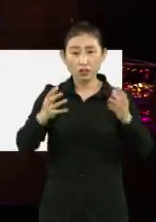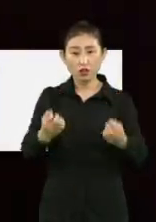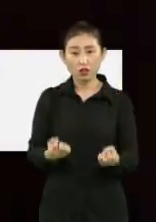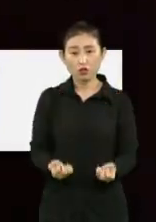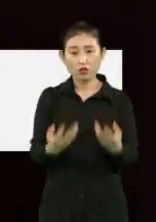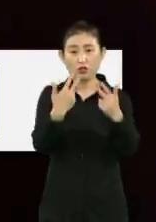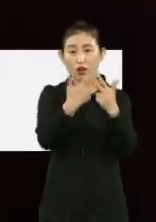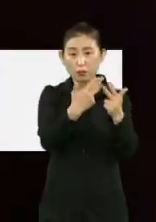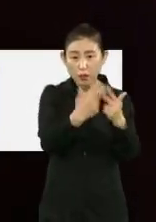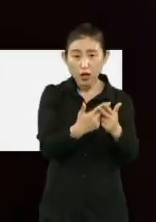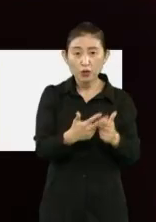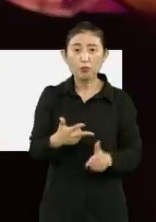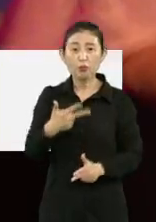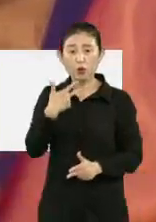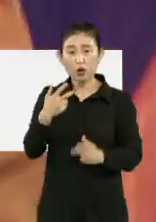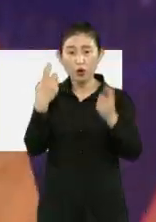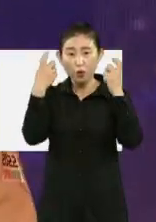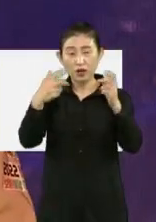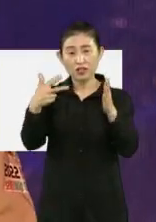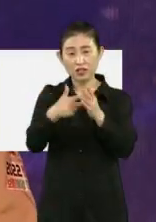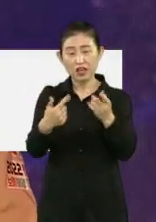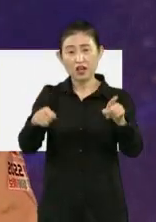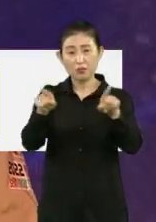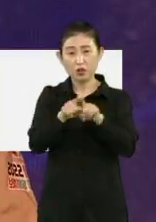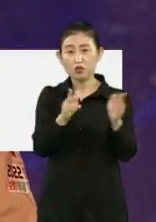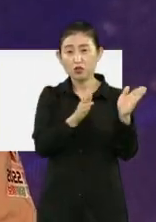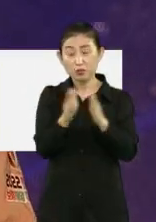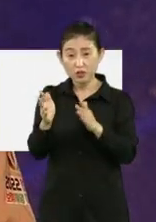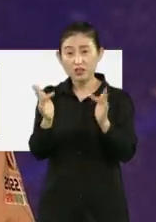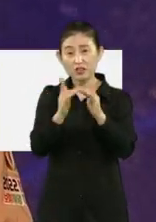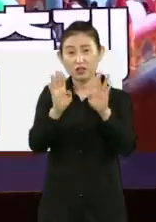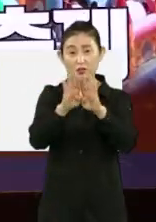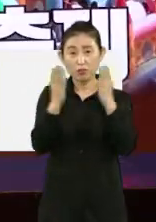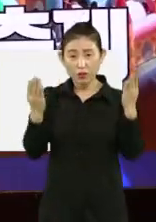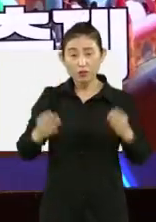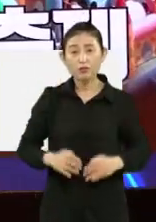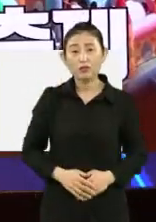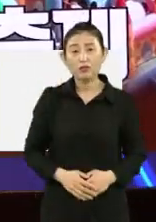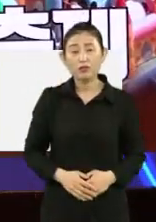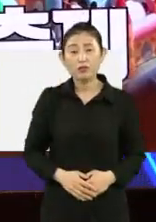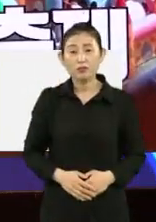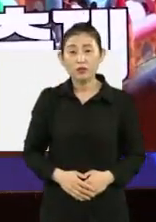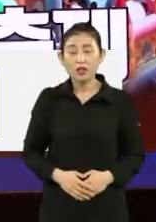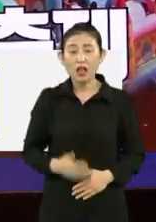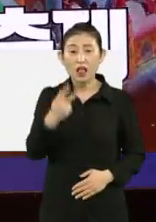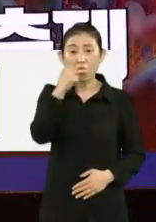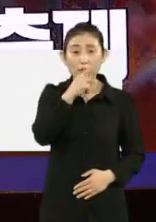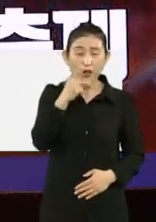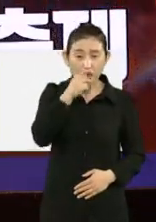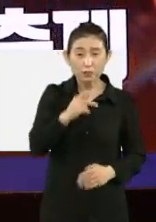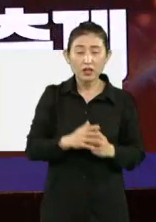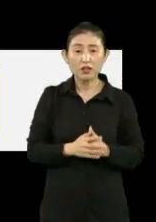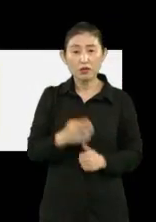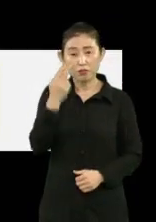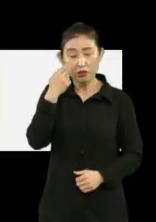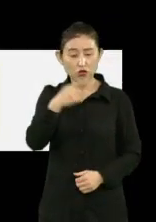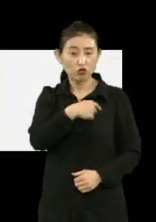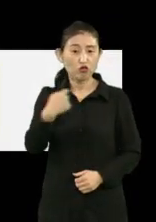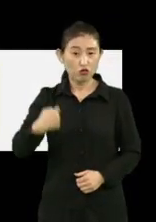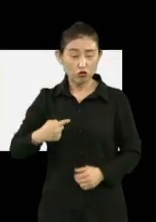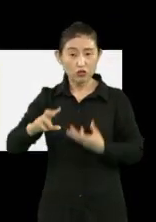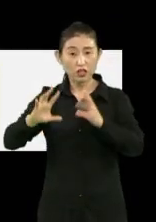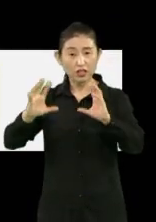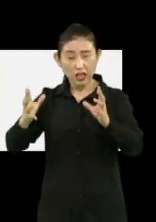주관과 보령축제관광재단 주최로 열렸습니다. 이번 온라인 축제 포럼은 필리핀과 미국, 중국 등